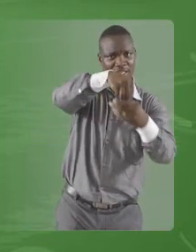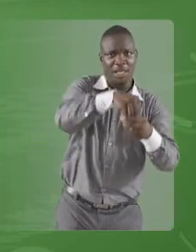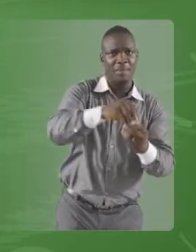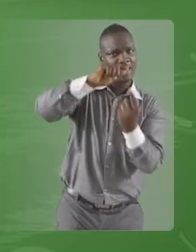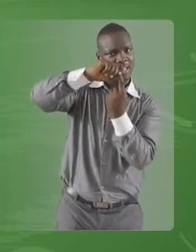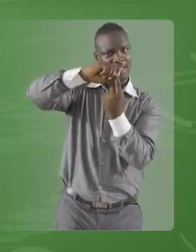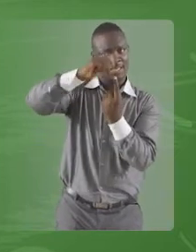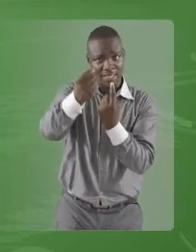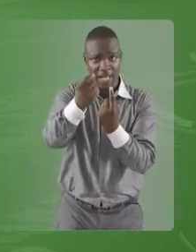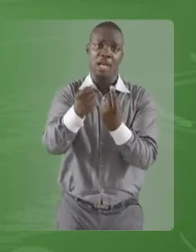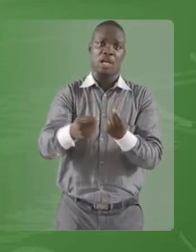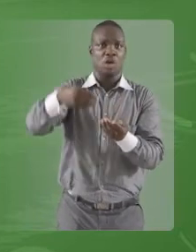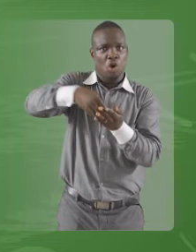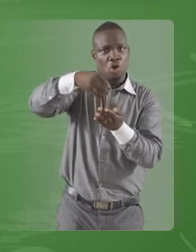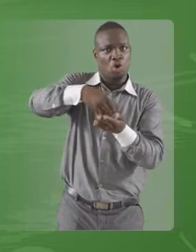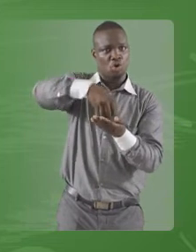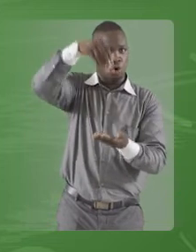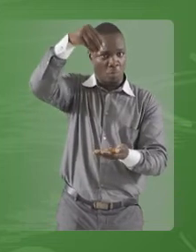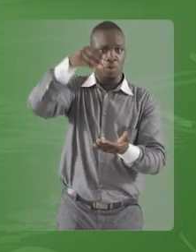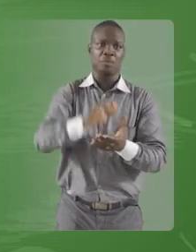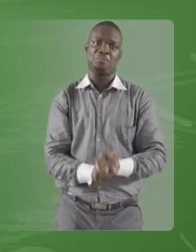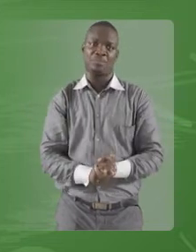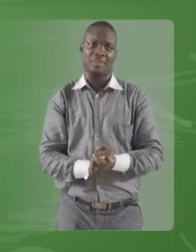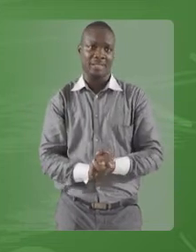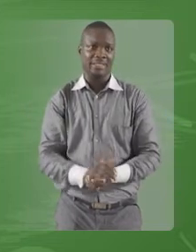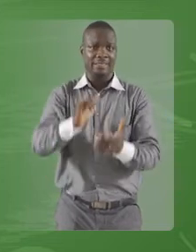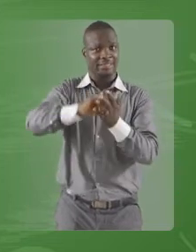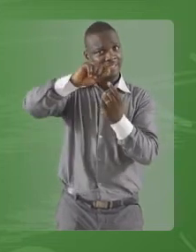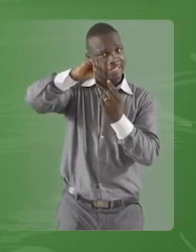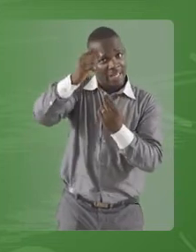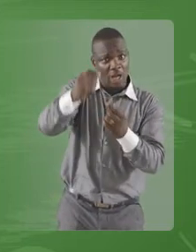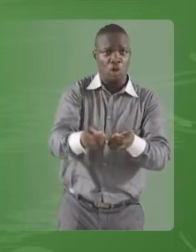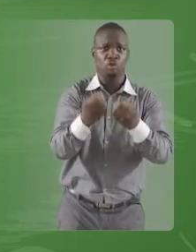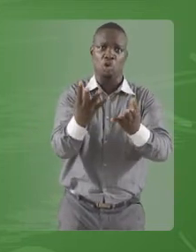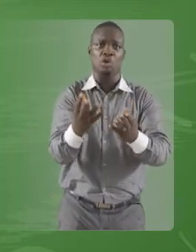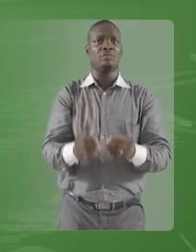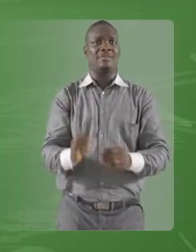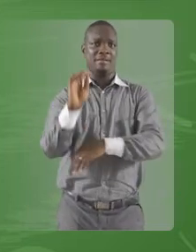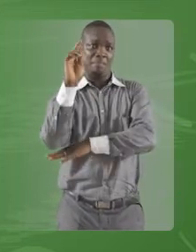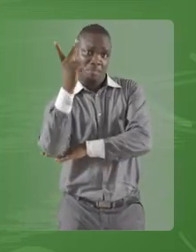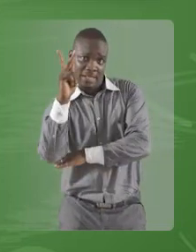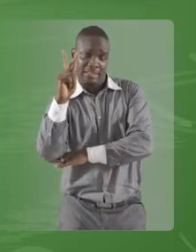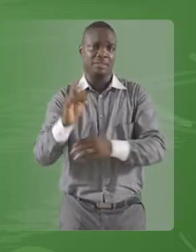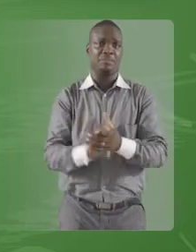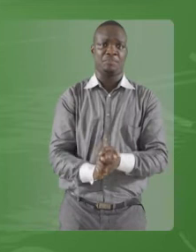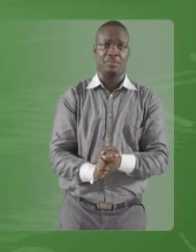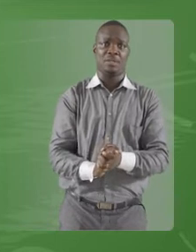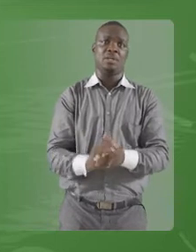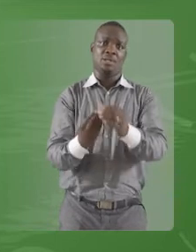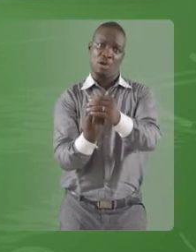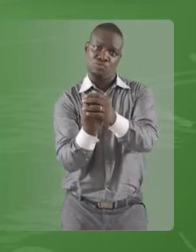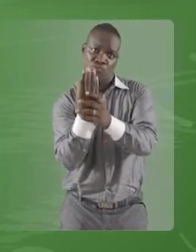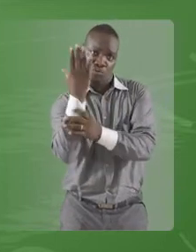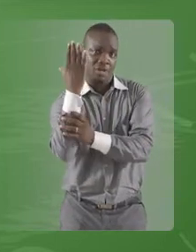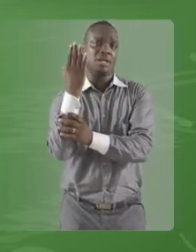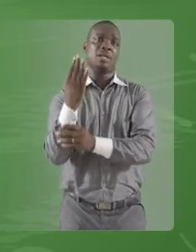gombo. Ces graines donnent des plantes qui fleurissent et produisent des fruits. Pendant